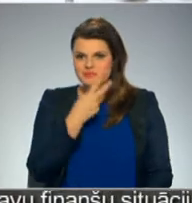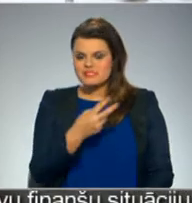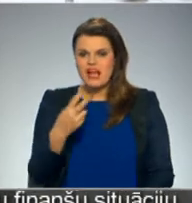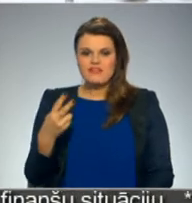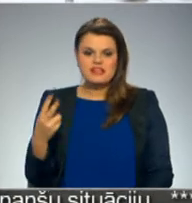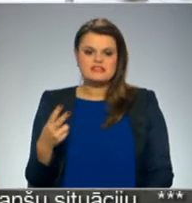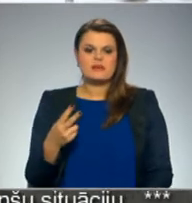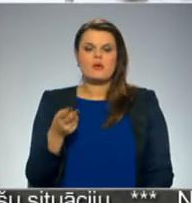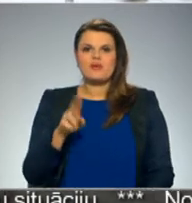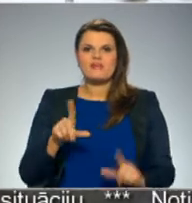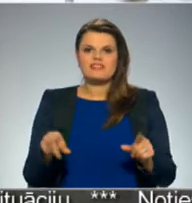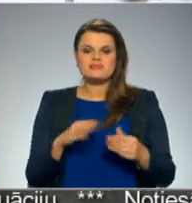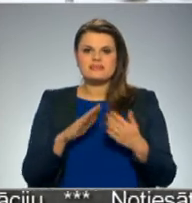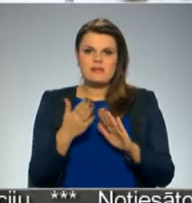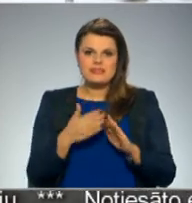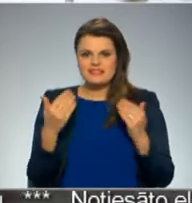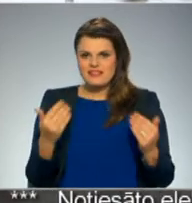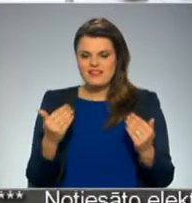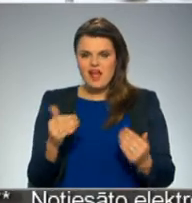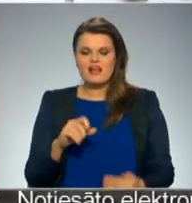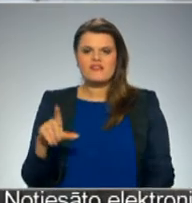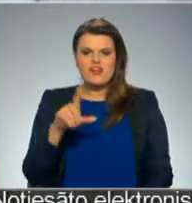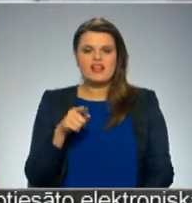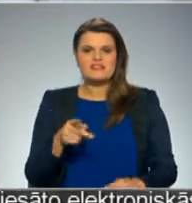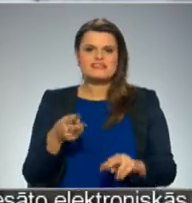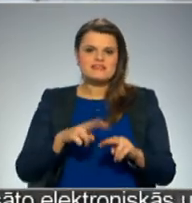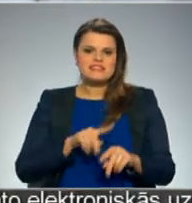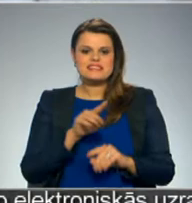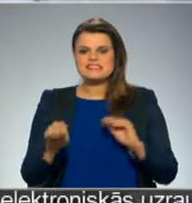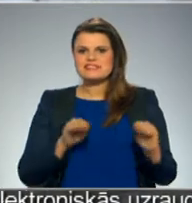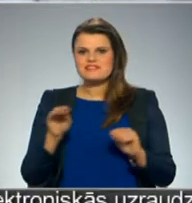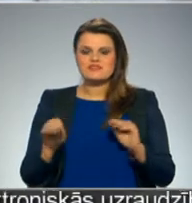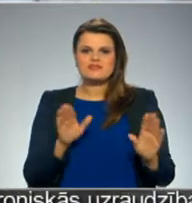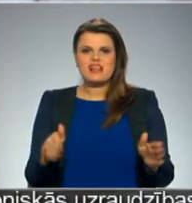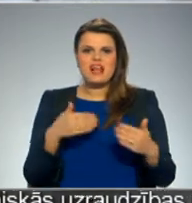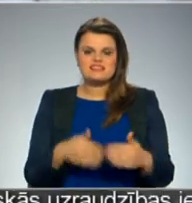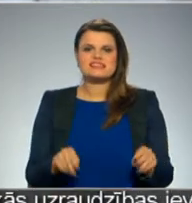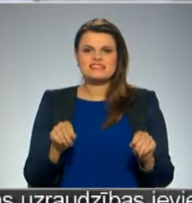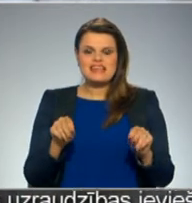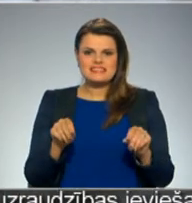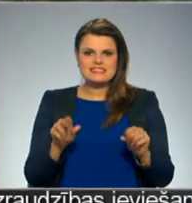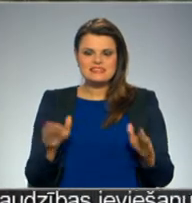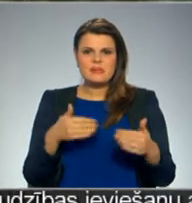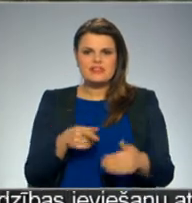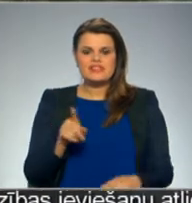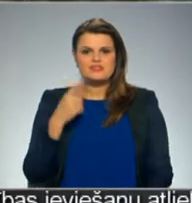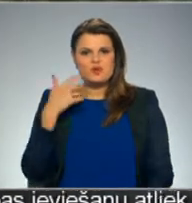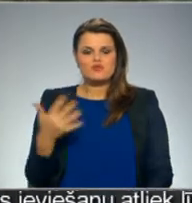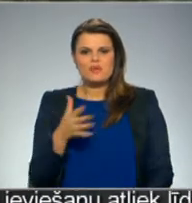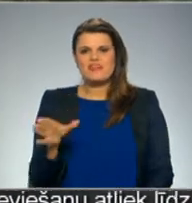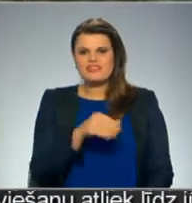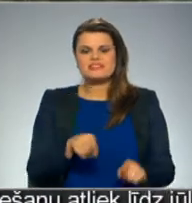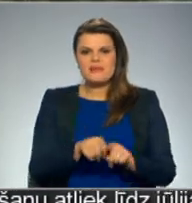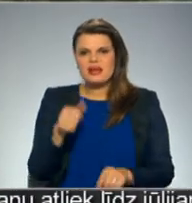vismaz pilsētas tagad vairākās vietās ir izvietotas kastes ar smiltīm. Tas ir domātas visiem,